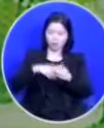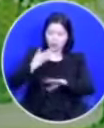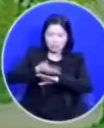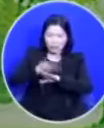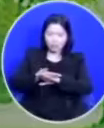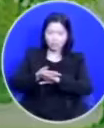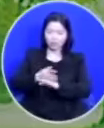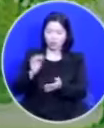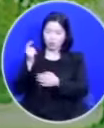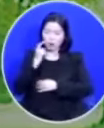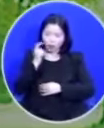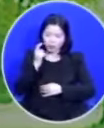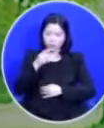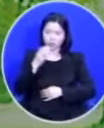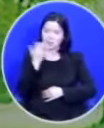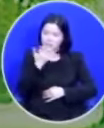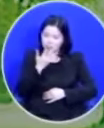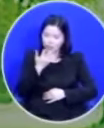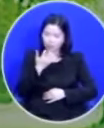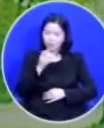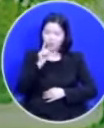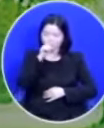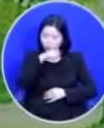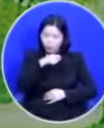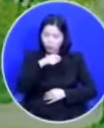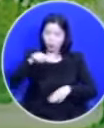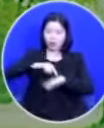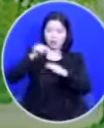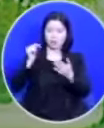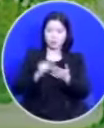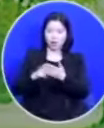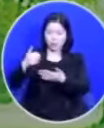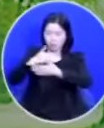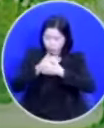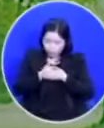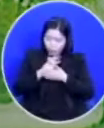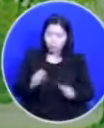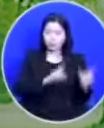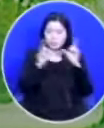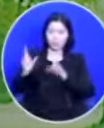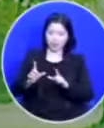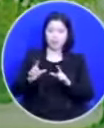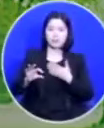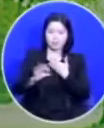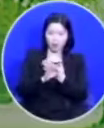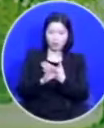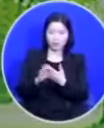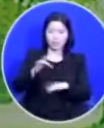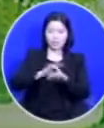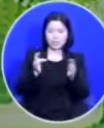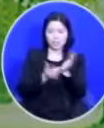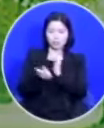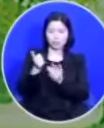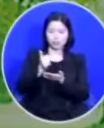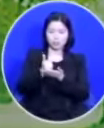거 음란하고 더러운 거 마음에 품고 살면 예수님 영접한 사람 아닙니다